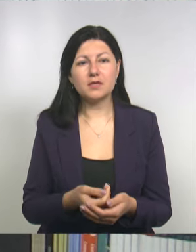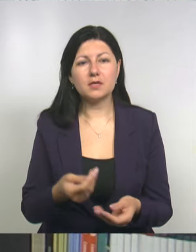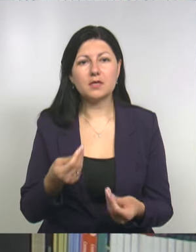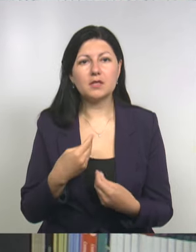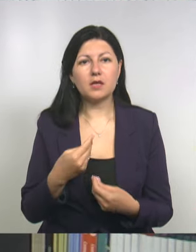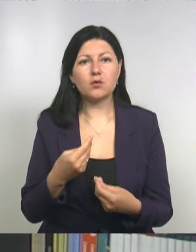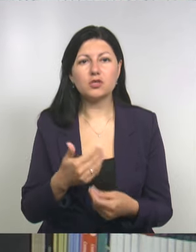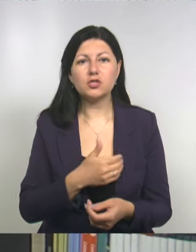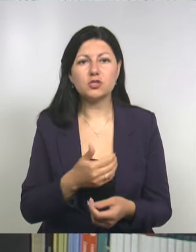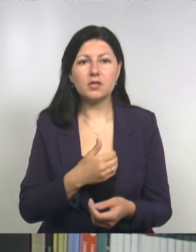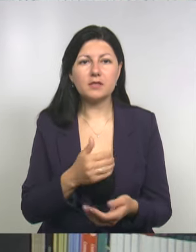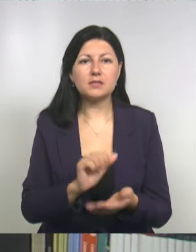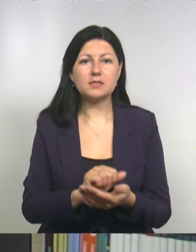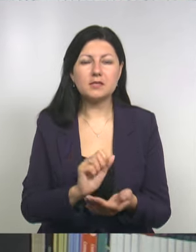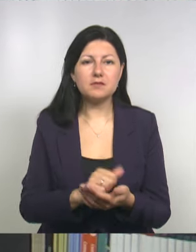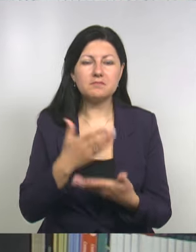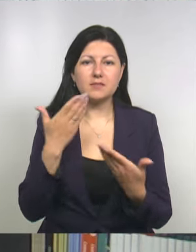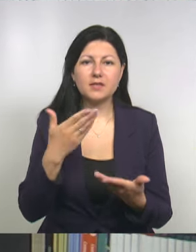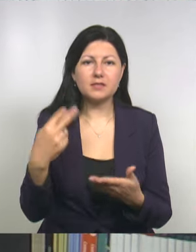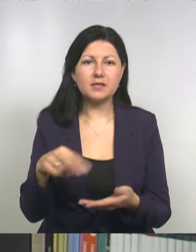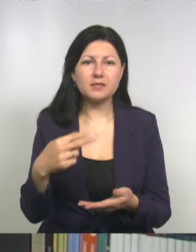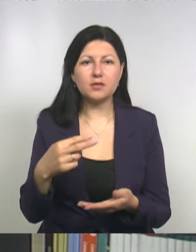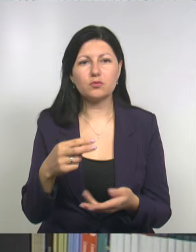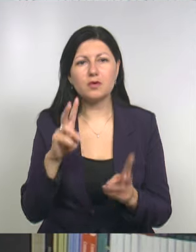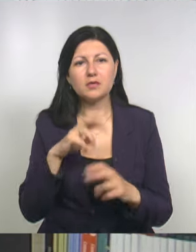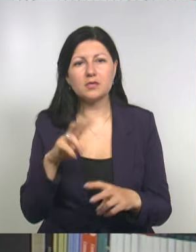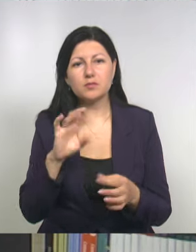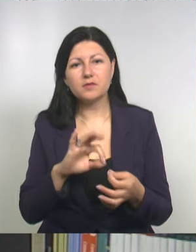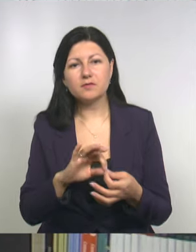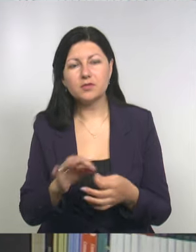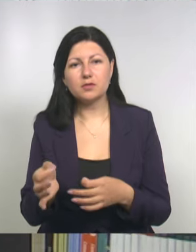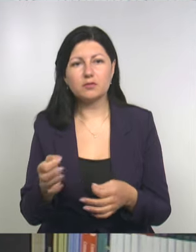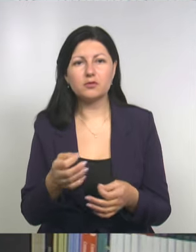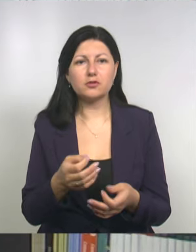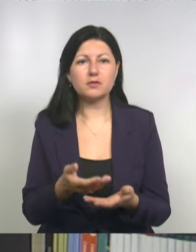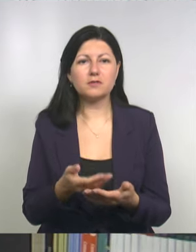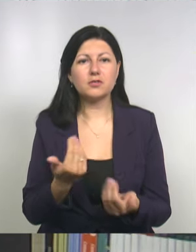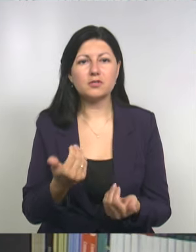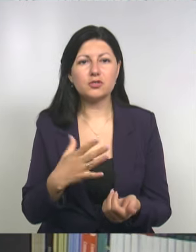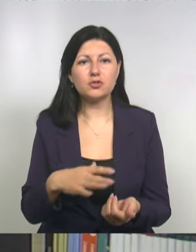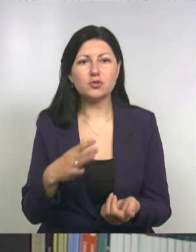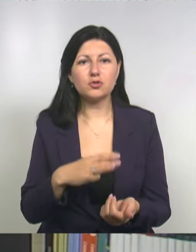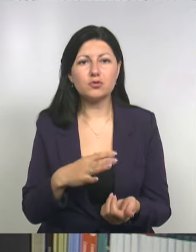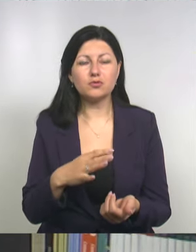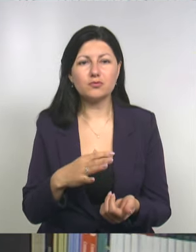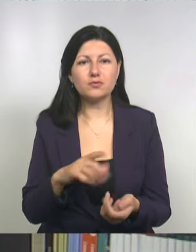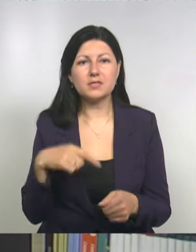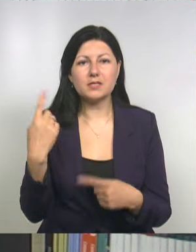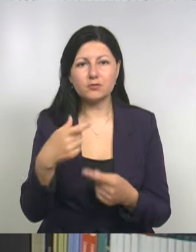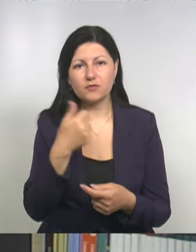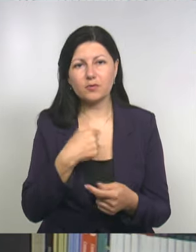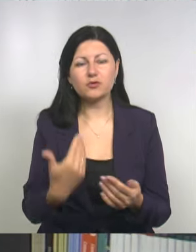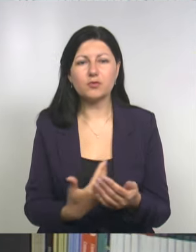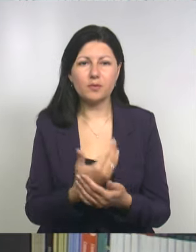дает желание заниматься литературой, разбираться в сложных вещах. Поэтому сейчас я с нетерпением жду следующего года, чтобы